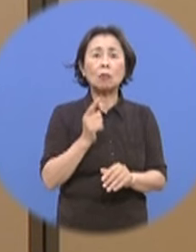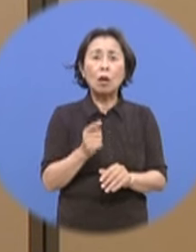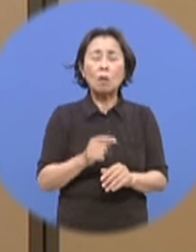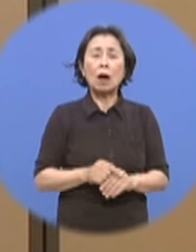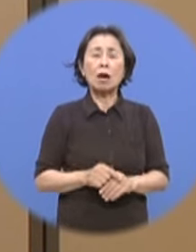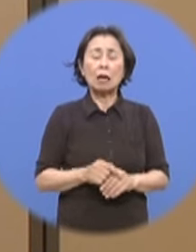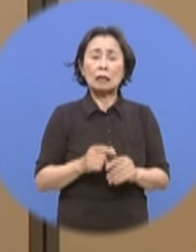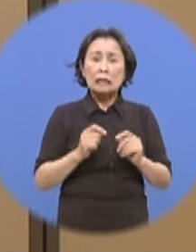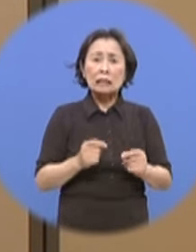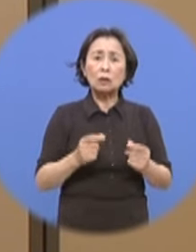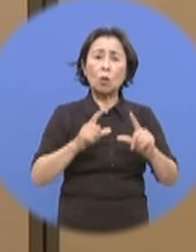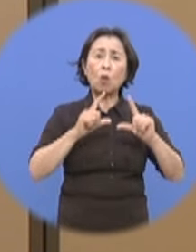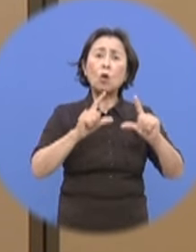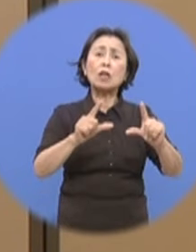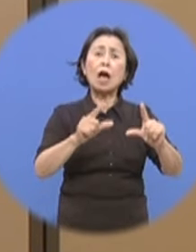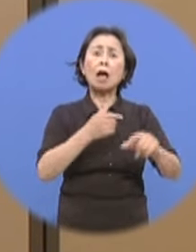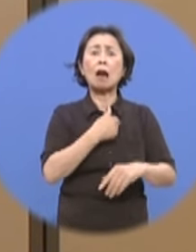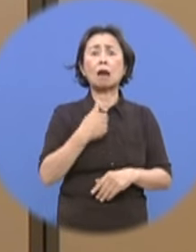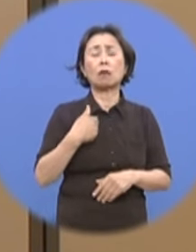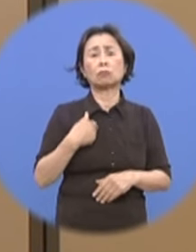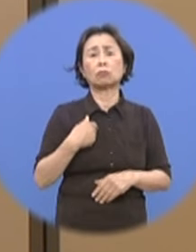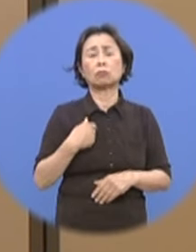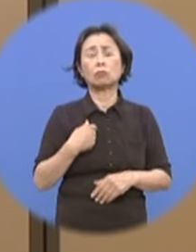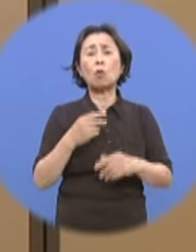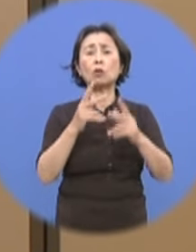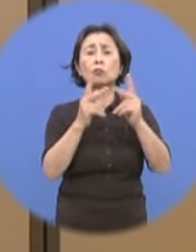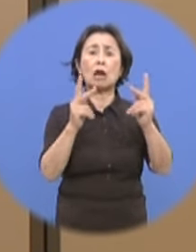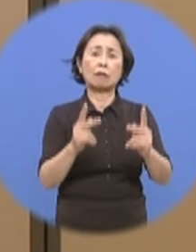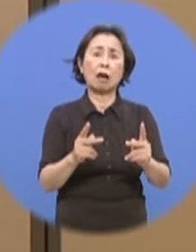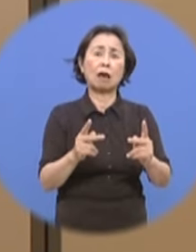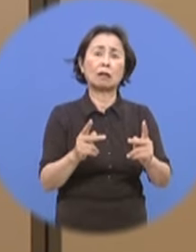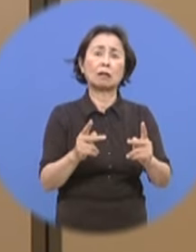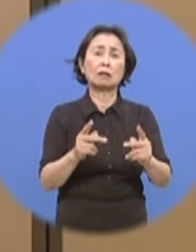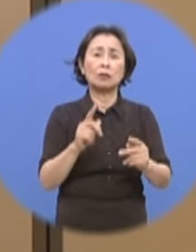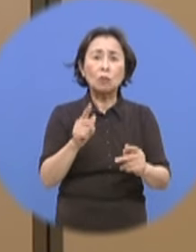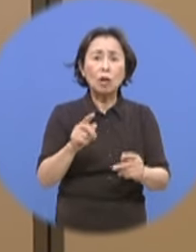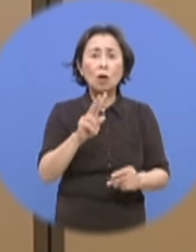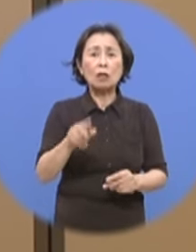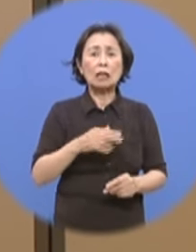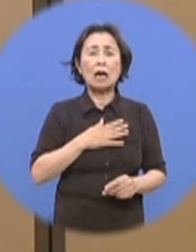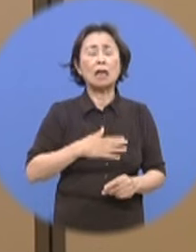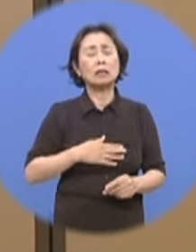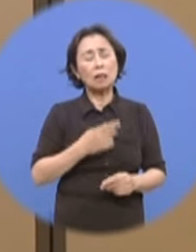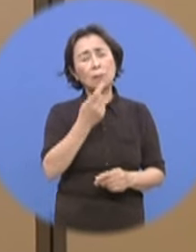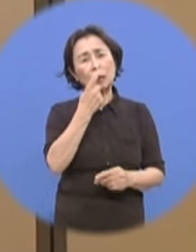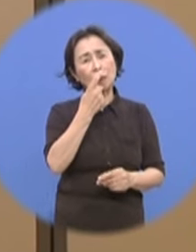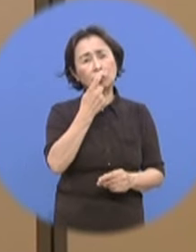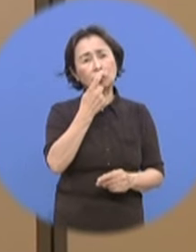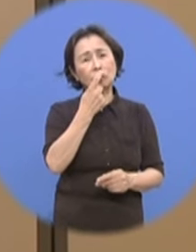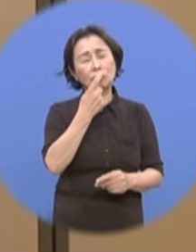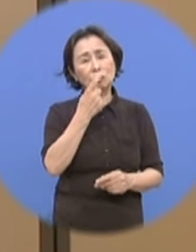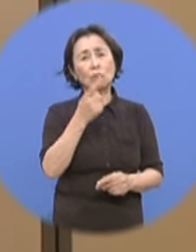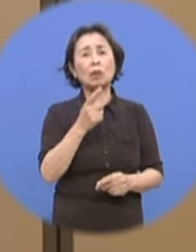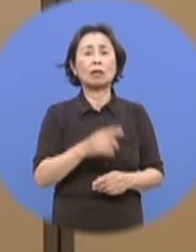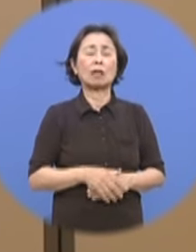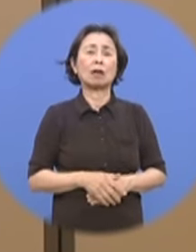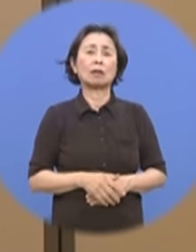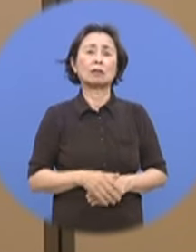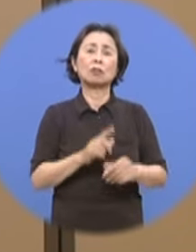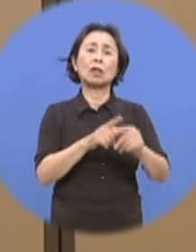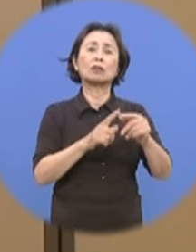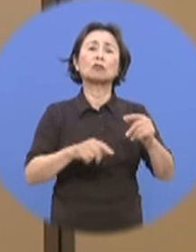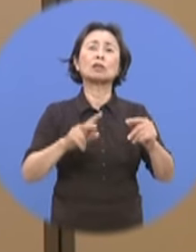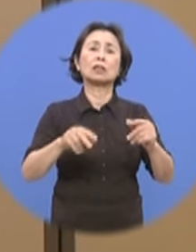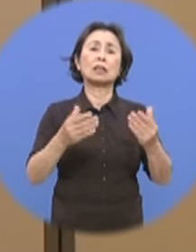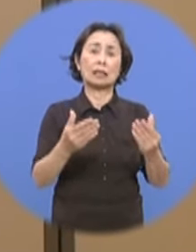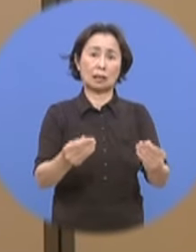答えがある課題に対してどうそれを理解しながらこう学んでいくかそこがま中心に